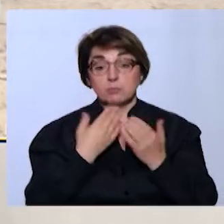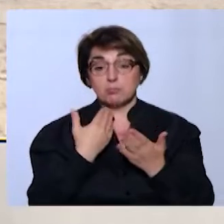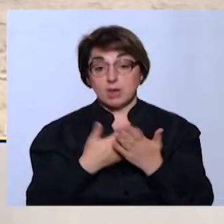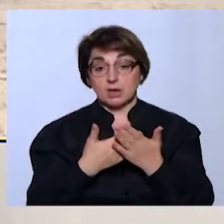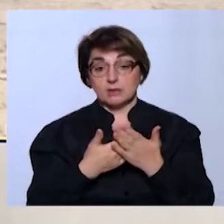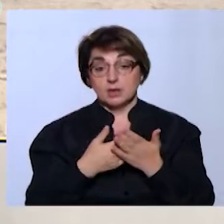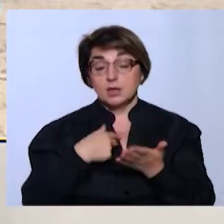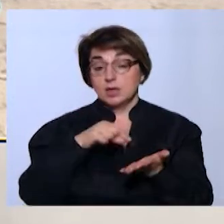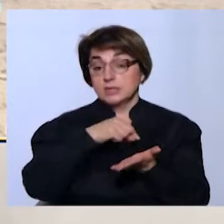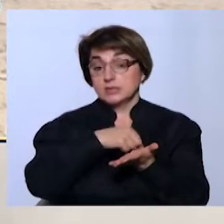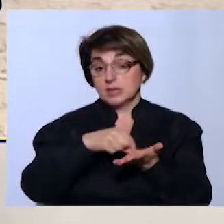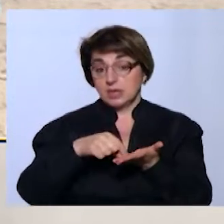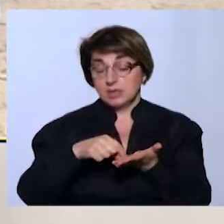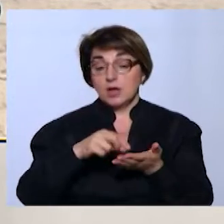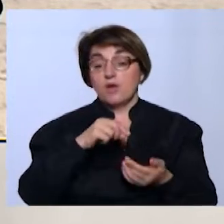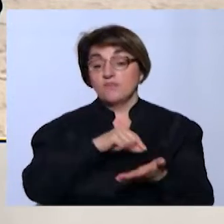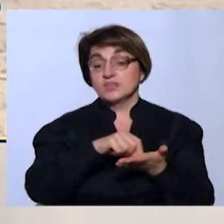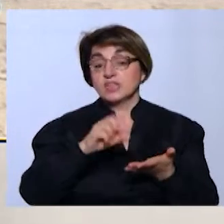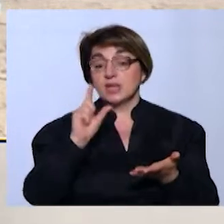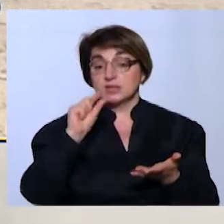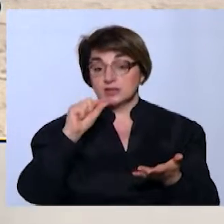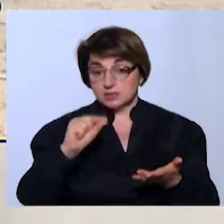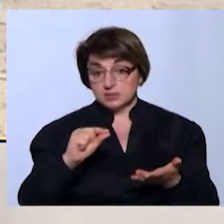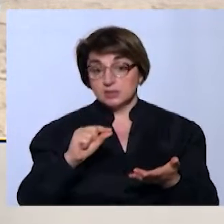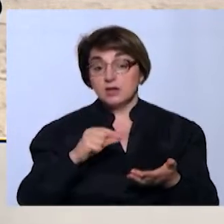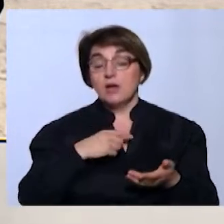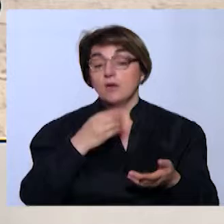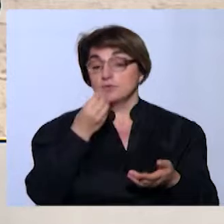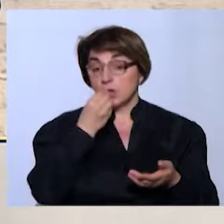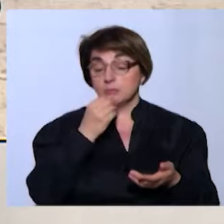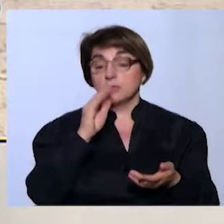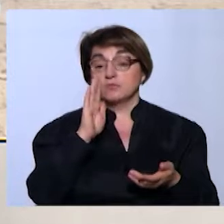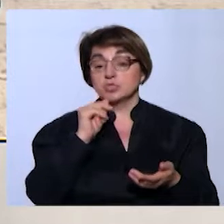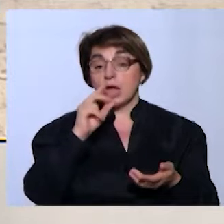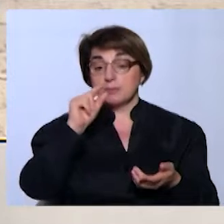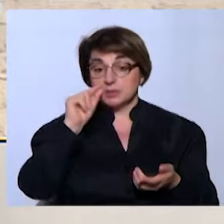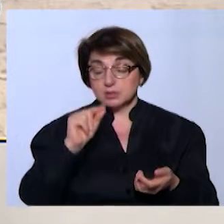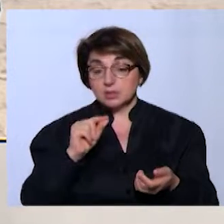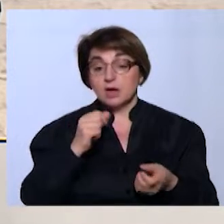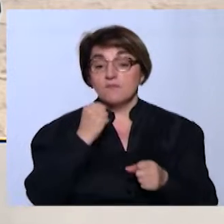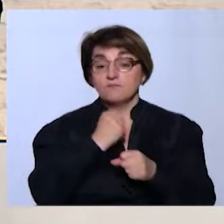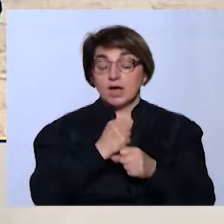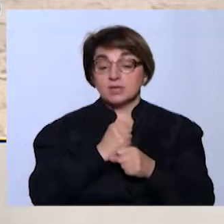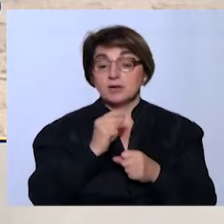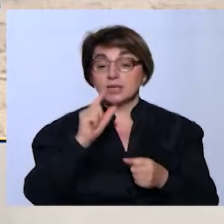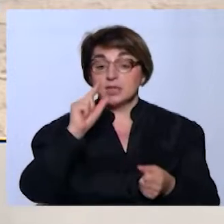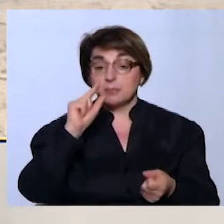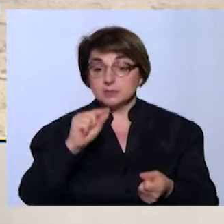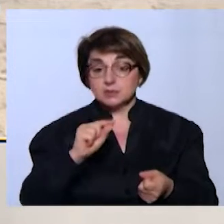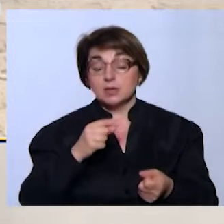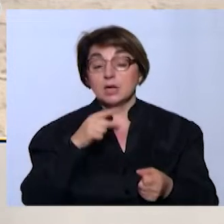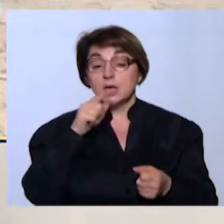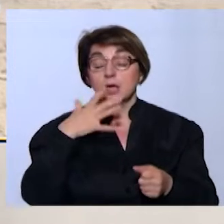Მაგალითად, წერ წერთ. Ჭამ ჭამთ. Ვაკეთებ ვაკეთებთ. Ქართულ ენაში არის ისეთი